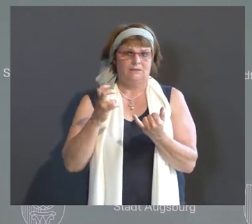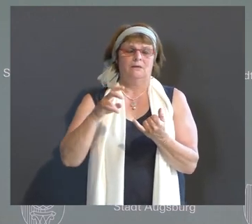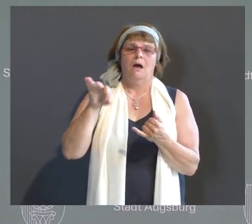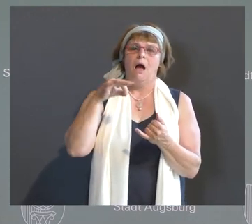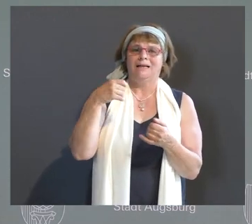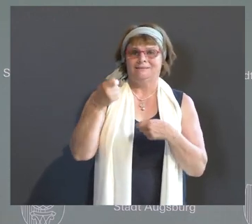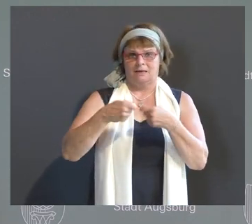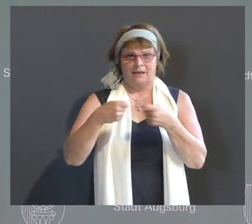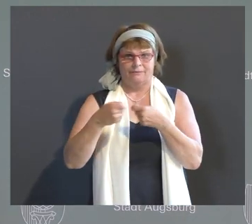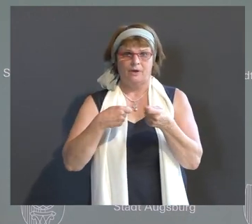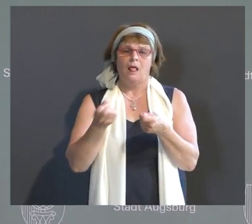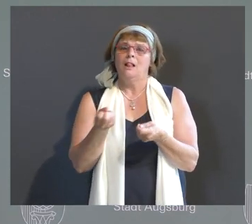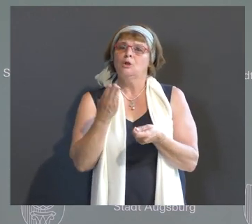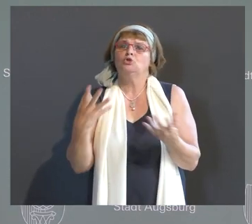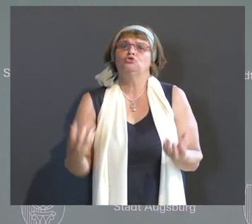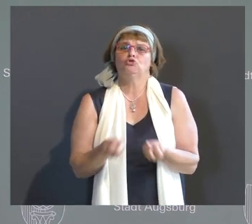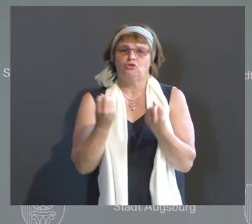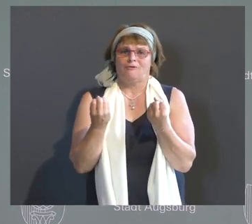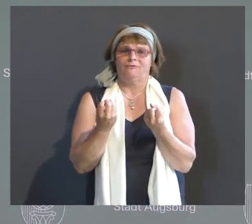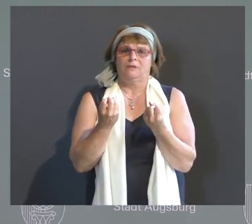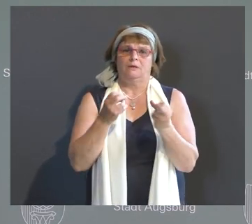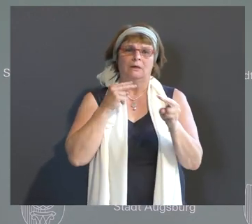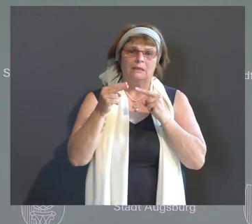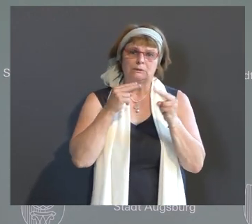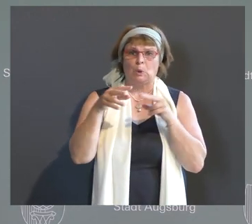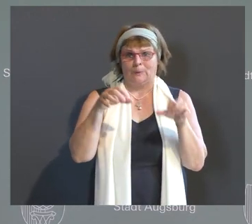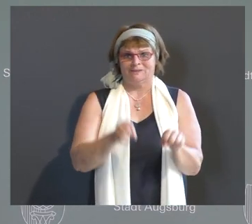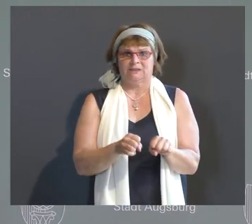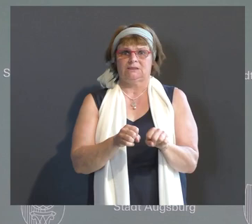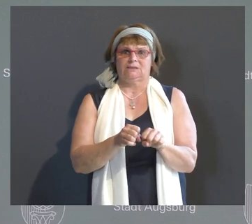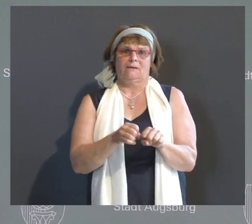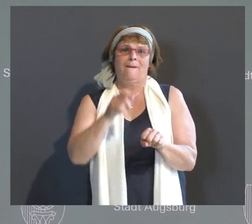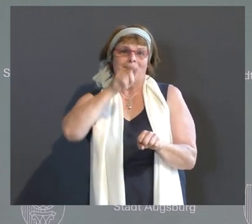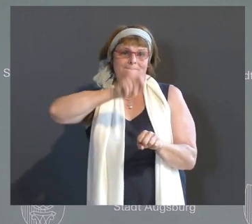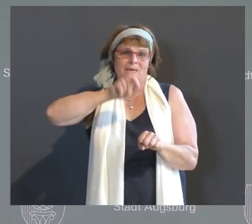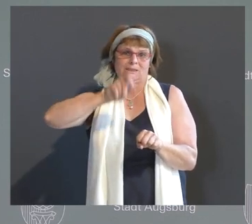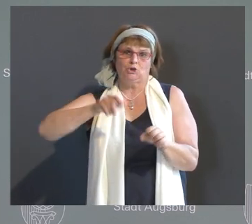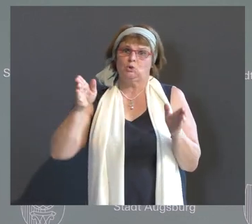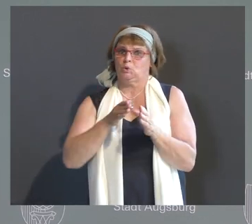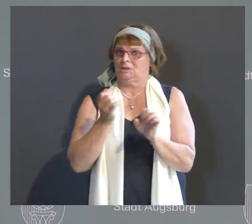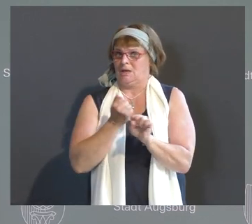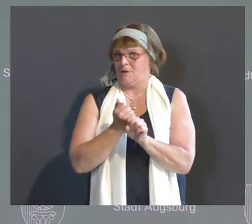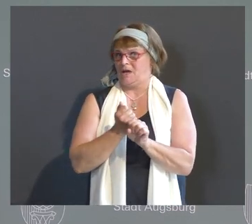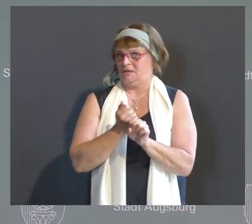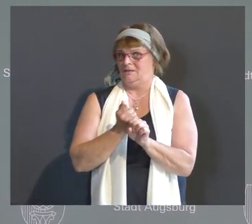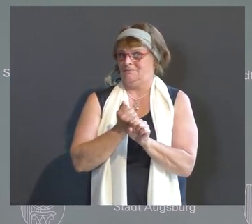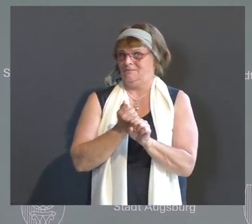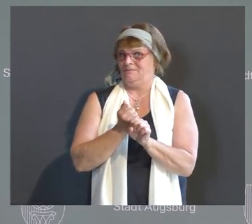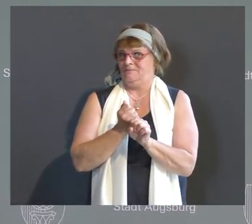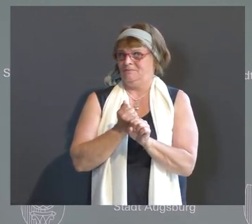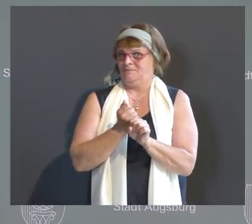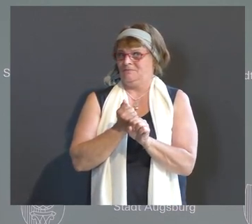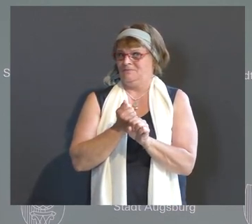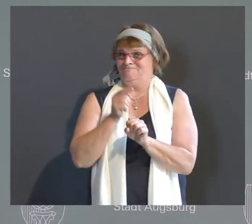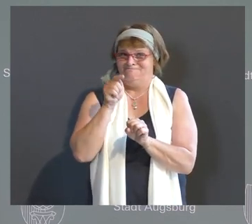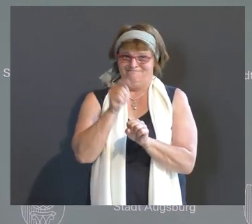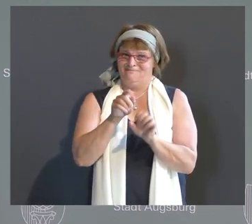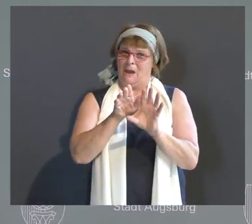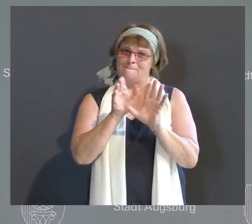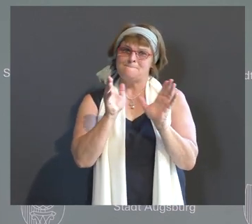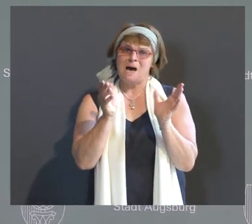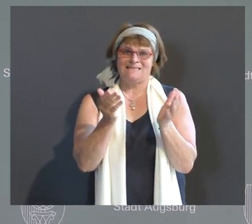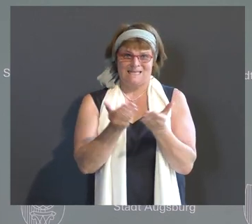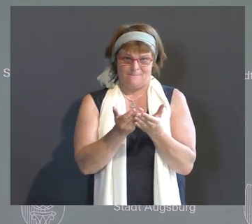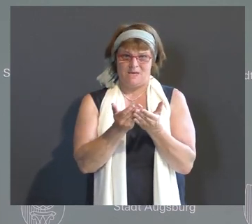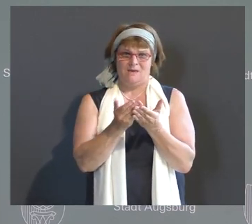Kulturschaffende, Soloselbstständige, Menschen in Kurzarbeit. Die Pandemie hat so viele existenziell